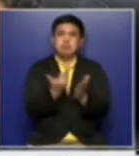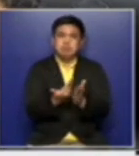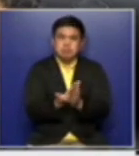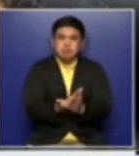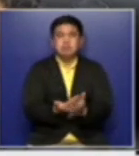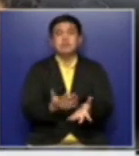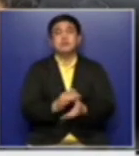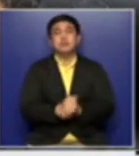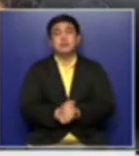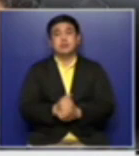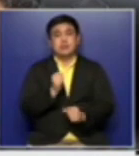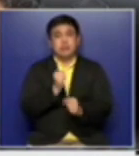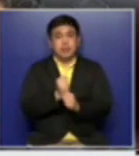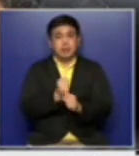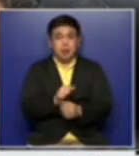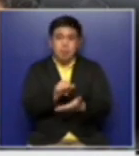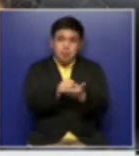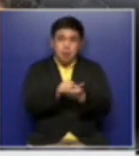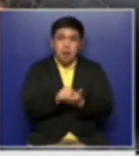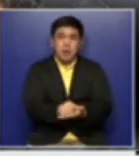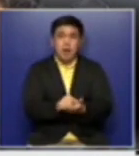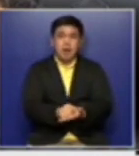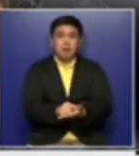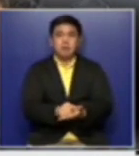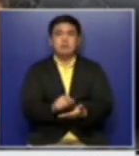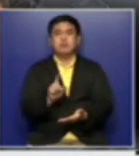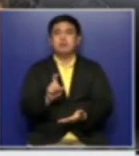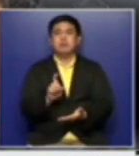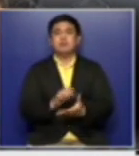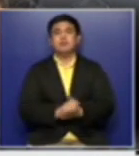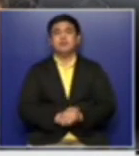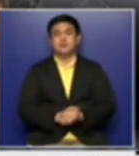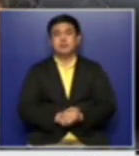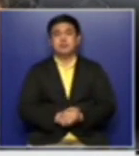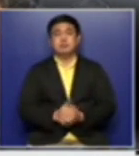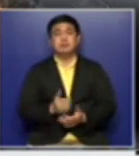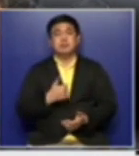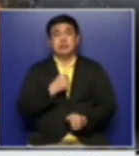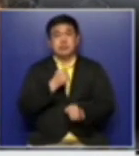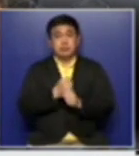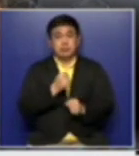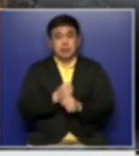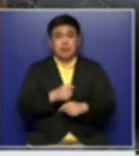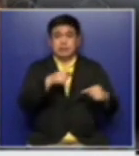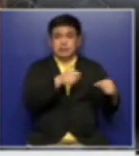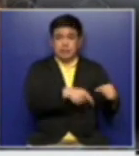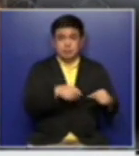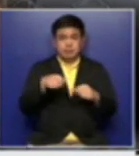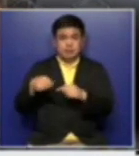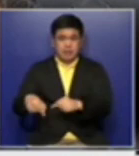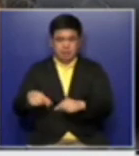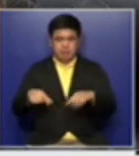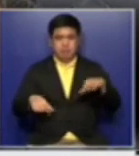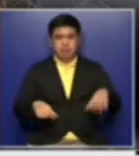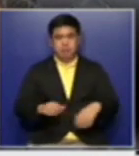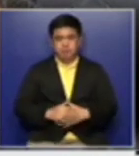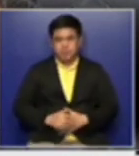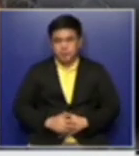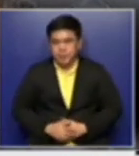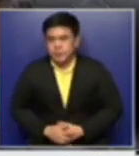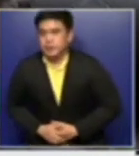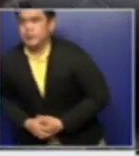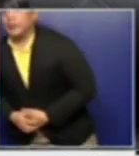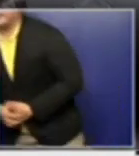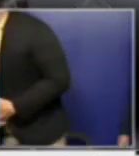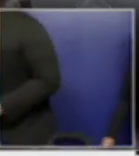านการบริการช่วยเหลือพี่น้องประชาชนการทำงานซ้ำซ้อนกับหน่วยงานอื่นและที่สำคัญหน่ว